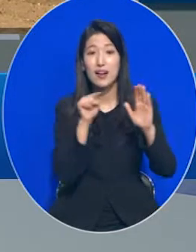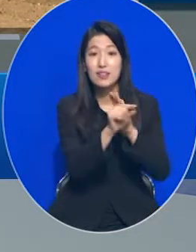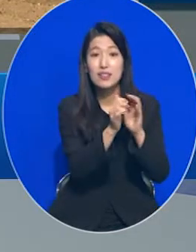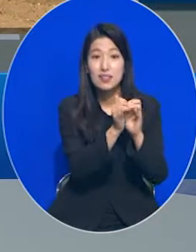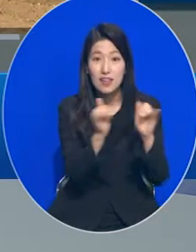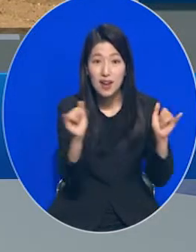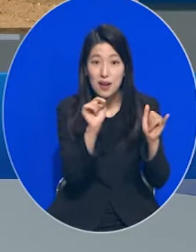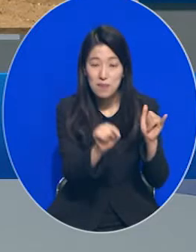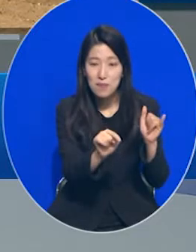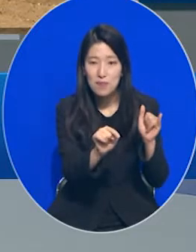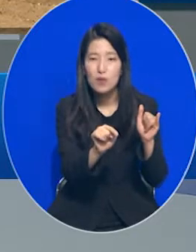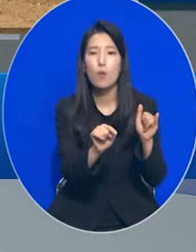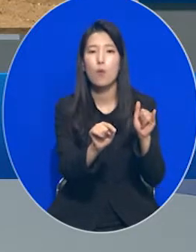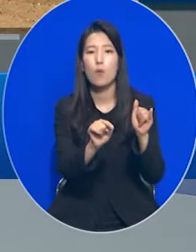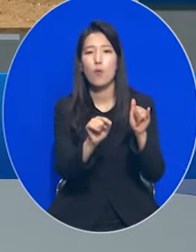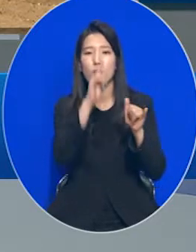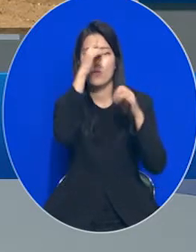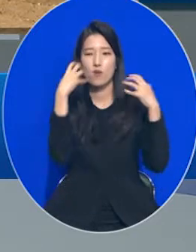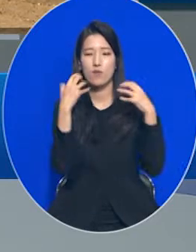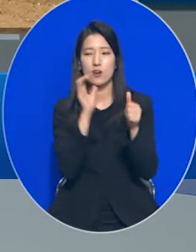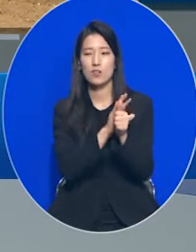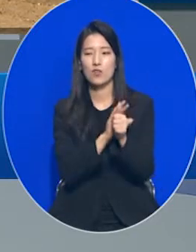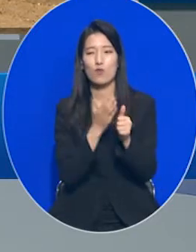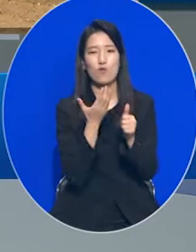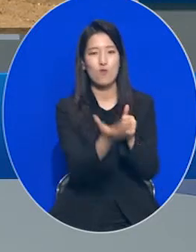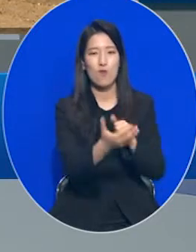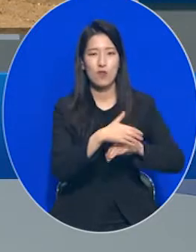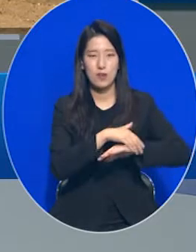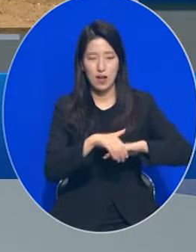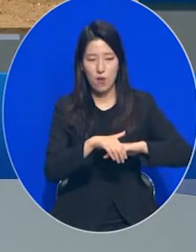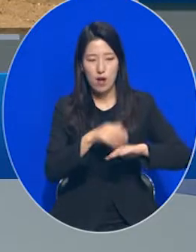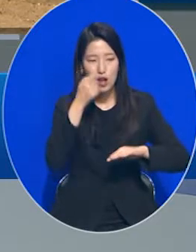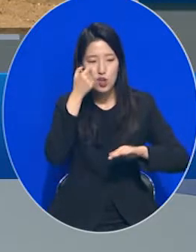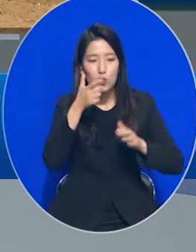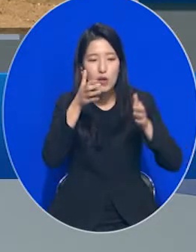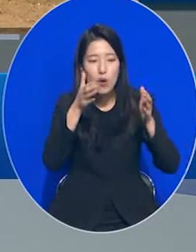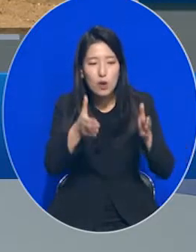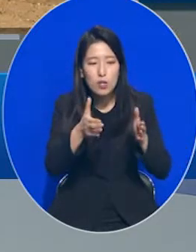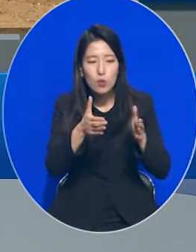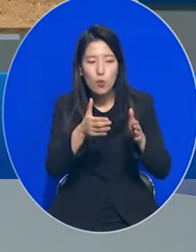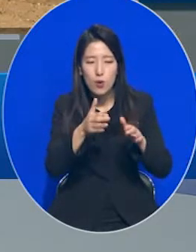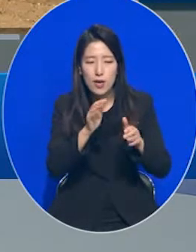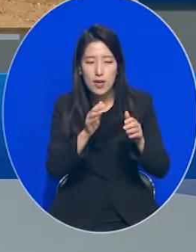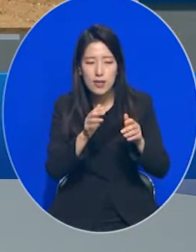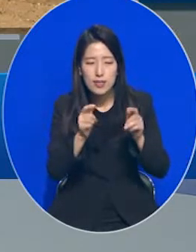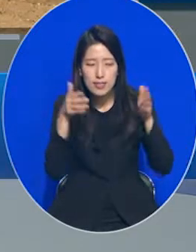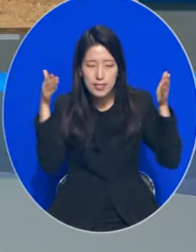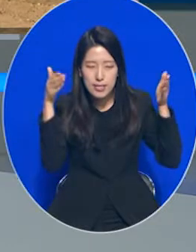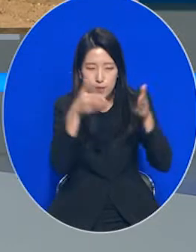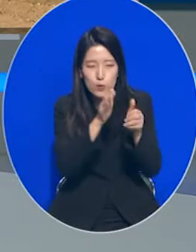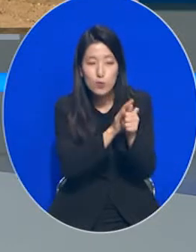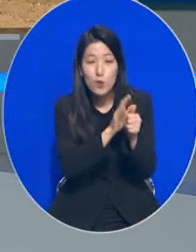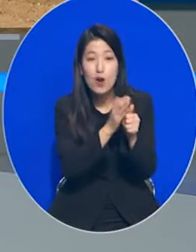농촌에서 살아보기 등 지역 밀착형 지원을 강화해 안착을 유도할 계획입니다. 임소영 기자입니다.